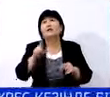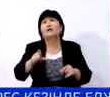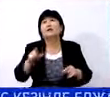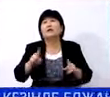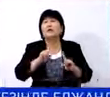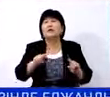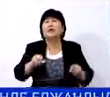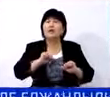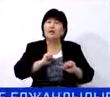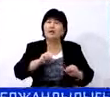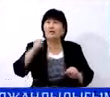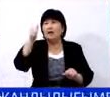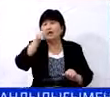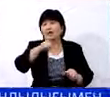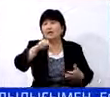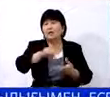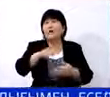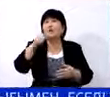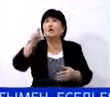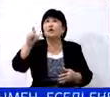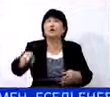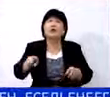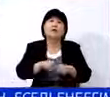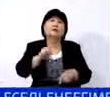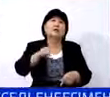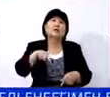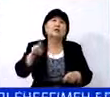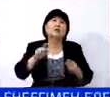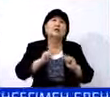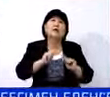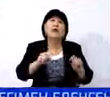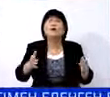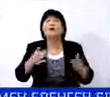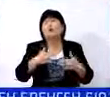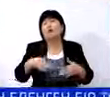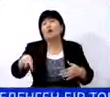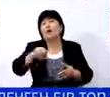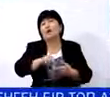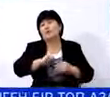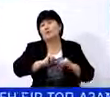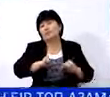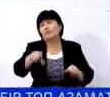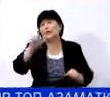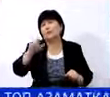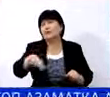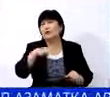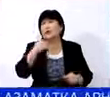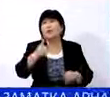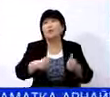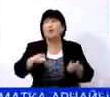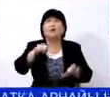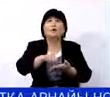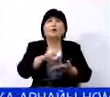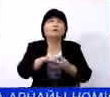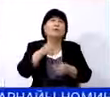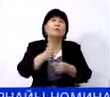ерен еріктілік жыл меценанты жыл тұлғасы номинациясымен марапатталды. Шүкір арамызда жомарт жандар жетерлік. Бұл байқауды